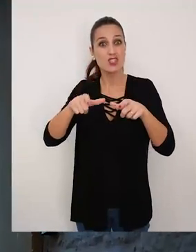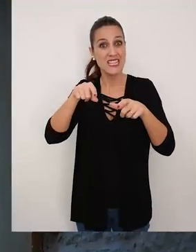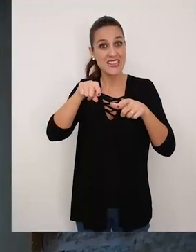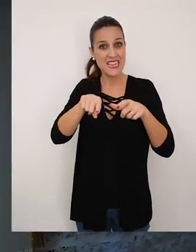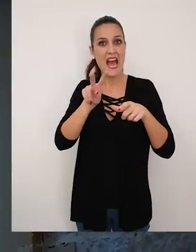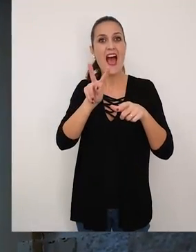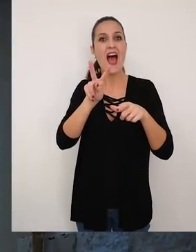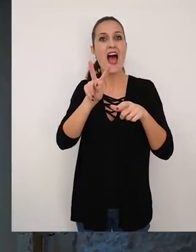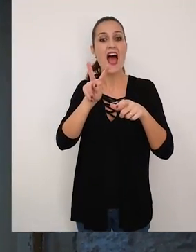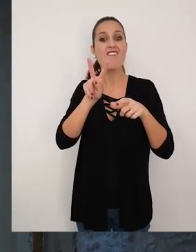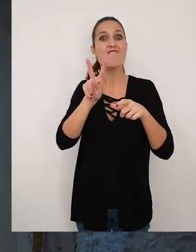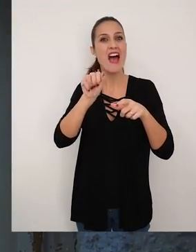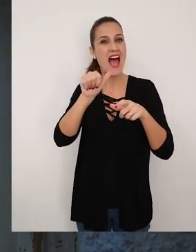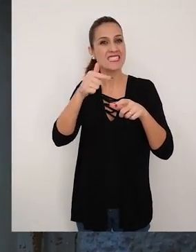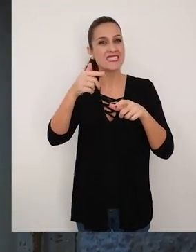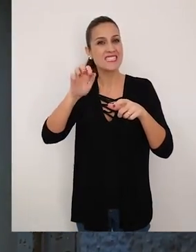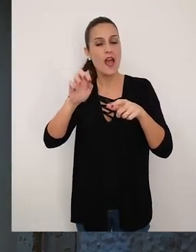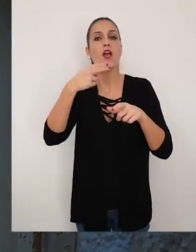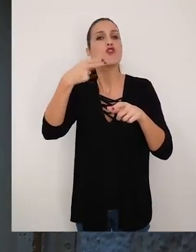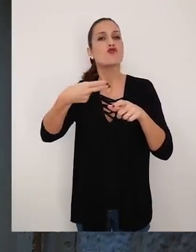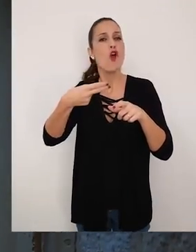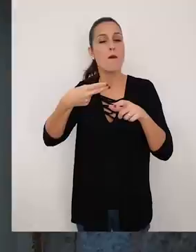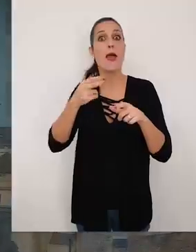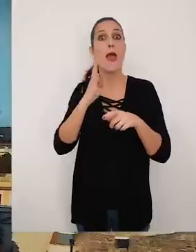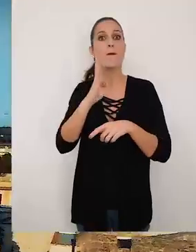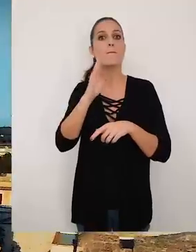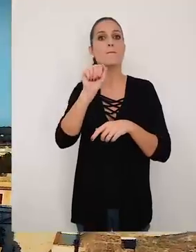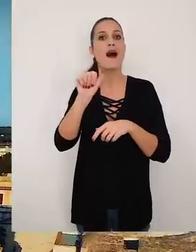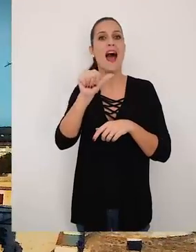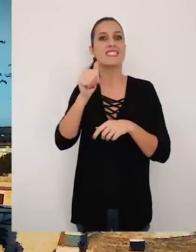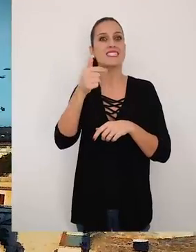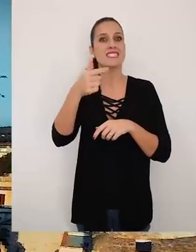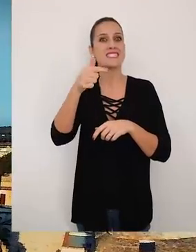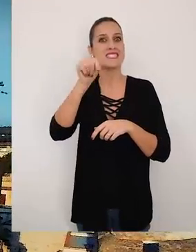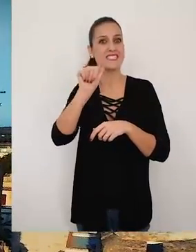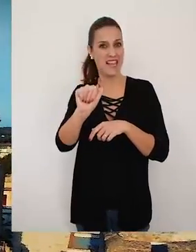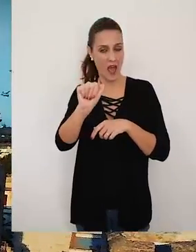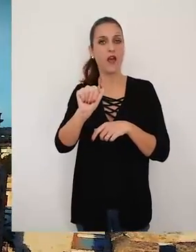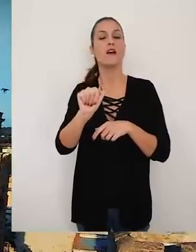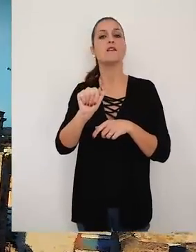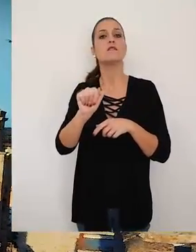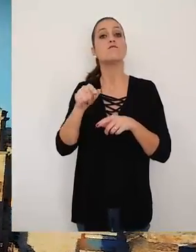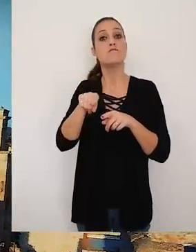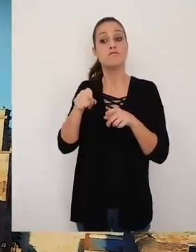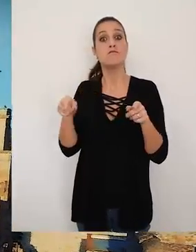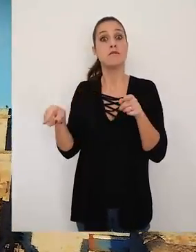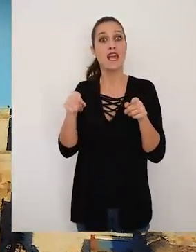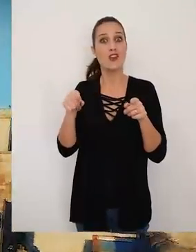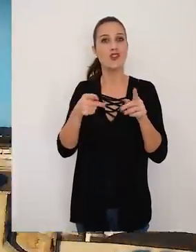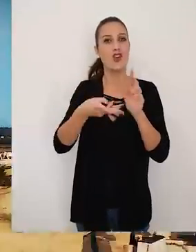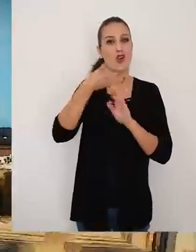nell'idioma messapico Basta, ed è riportata nelle opere dei grandi geografi greci e romani, come Tolomeo e